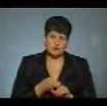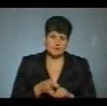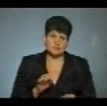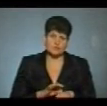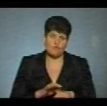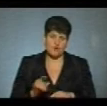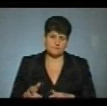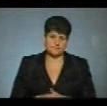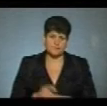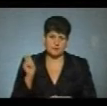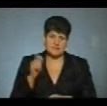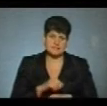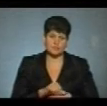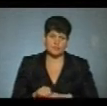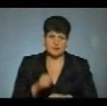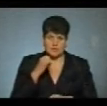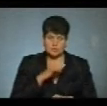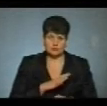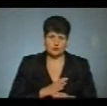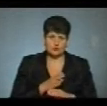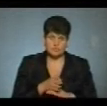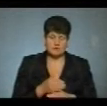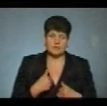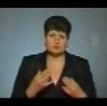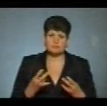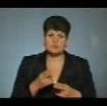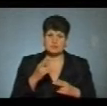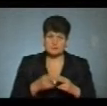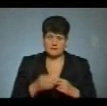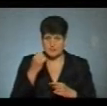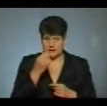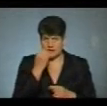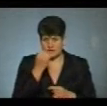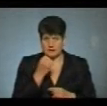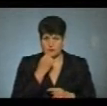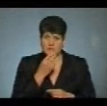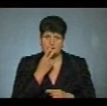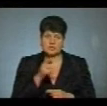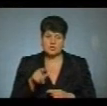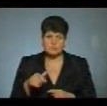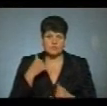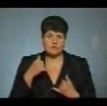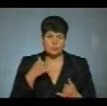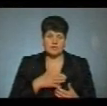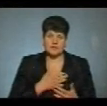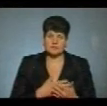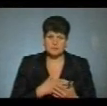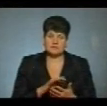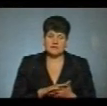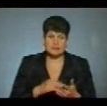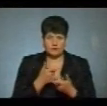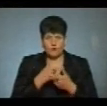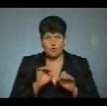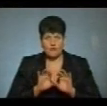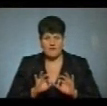хворим. Я дуже дякую, що були гості нашої студії. Мені підказують, що нам вже потрібно завершувати. Дякую глядачам, що телефонували, були активними. Будемо і далі інформувати вас